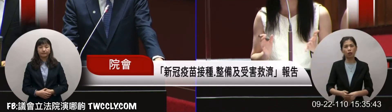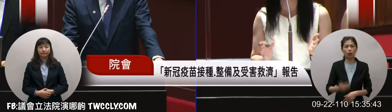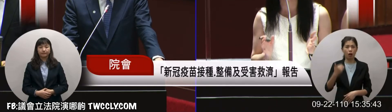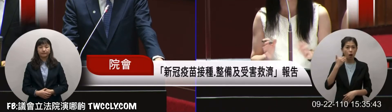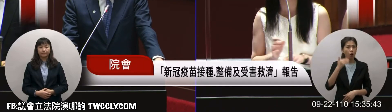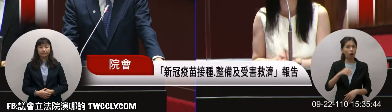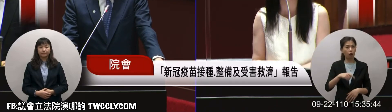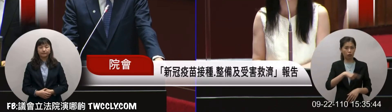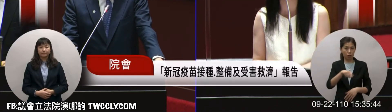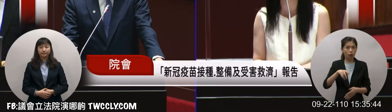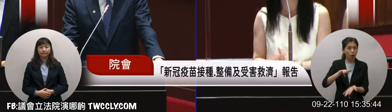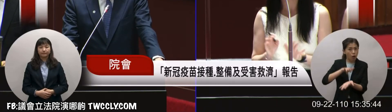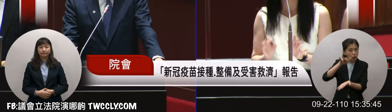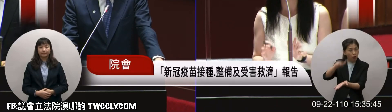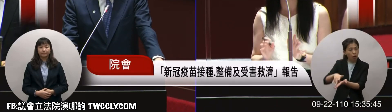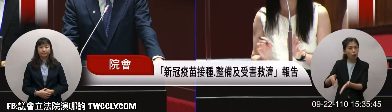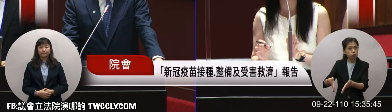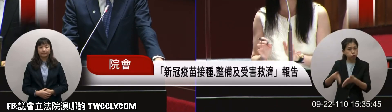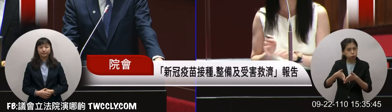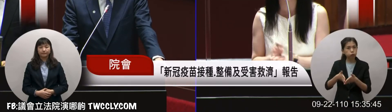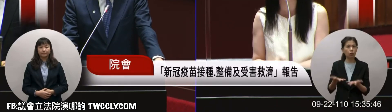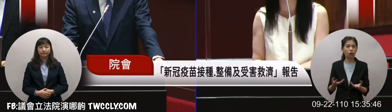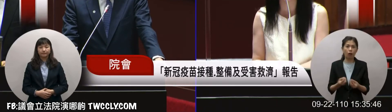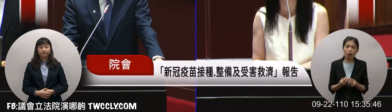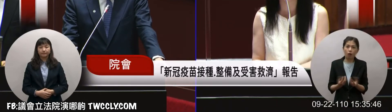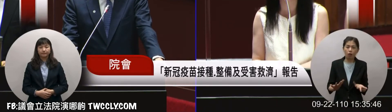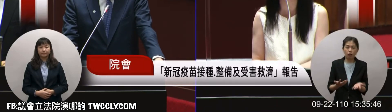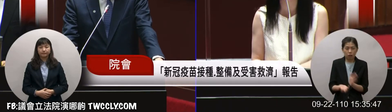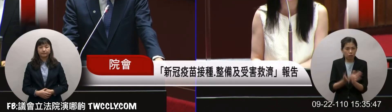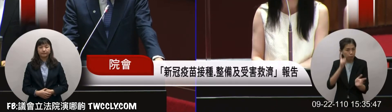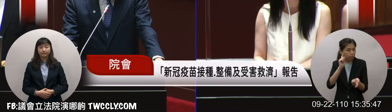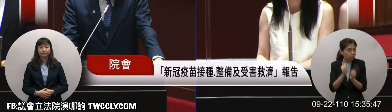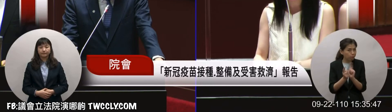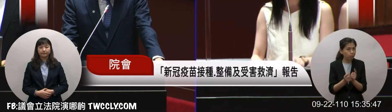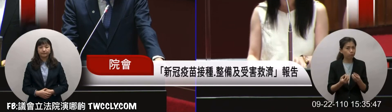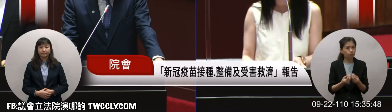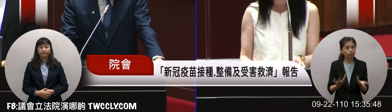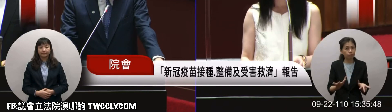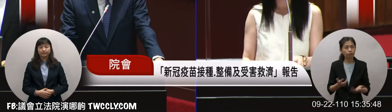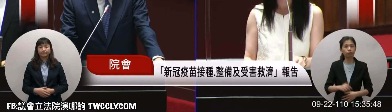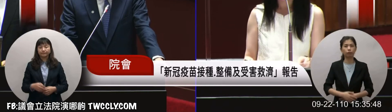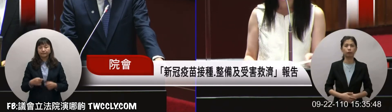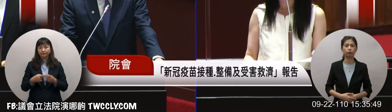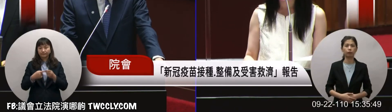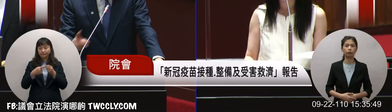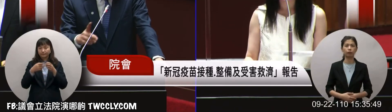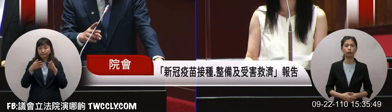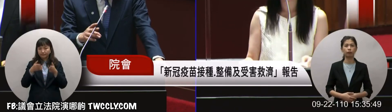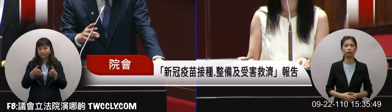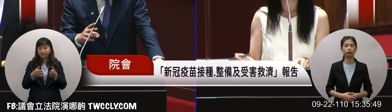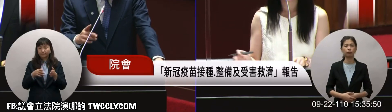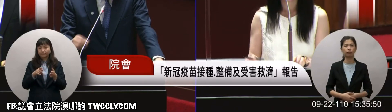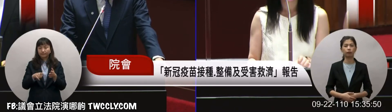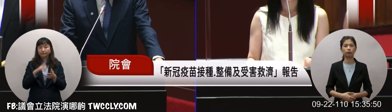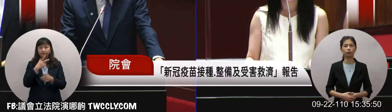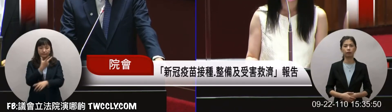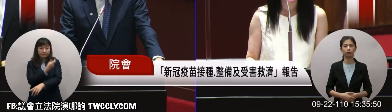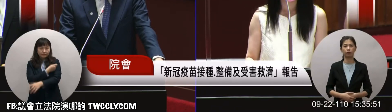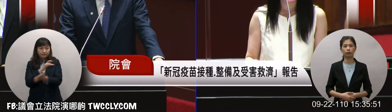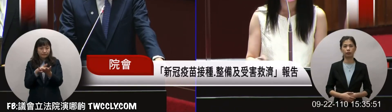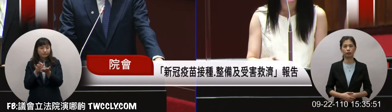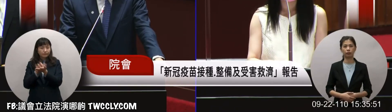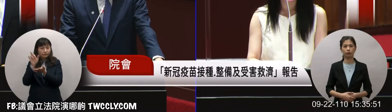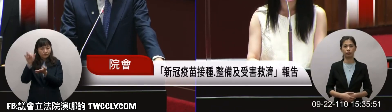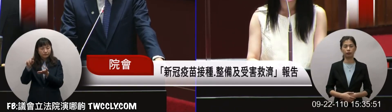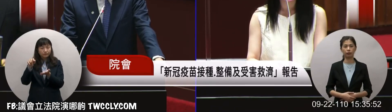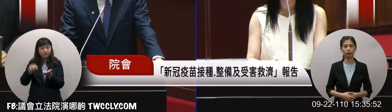端或是国人有出国需求的人，要如何提早来做因应跟准备？ 第一个哈，这不是这整个疫苗跟出国